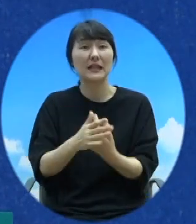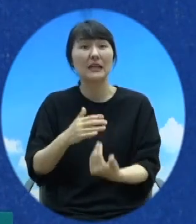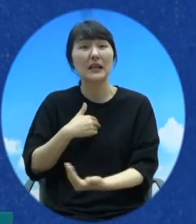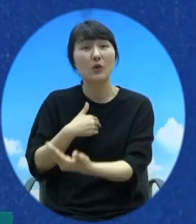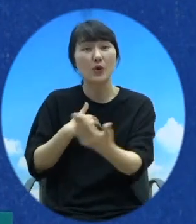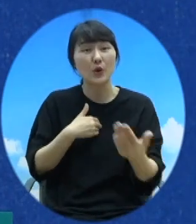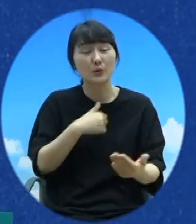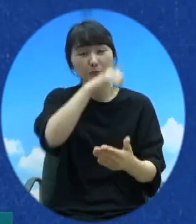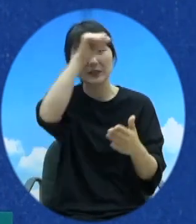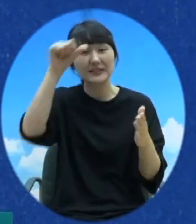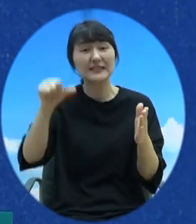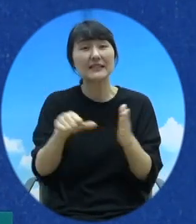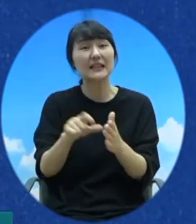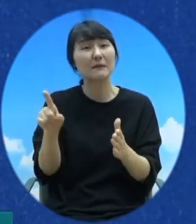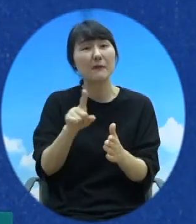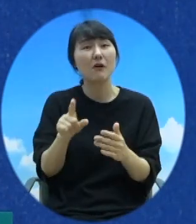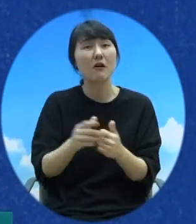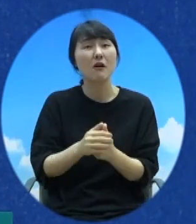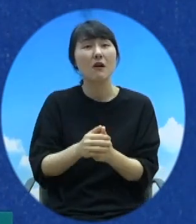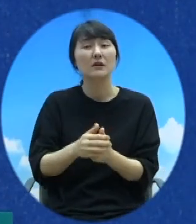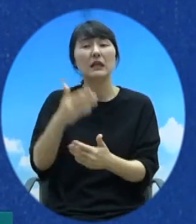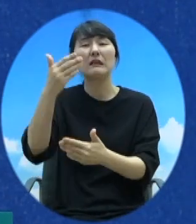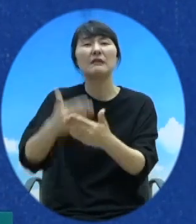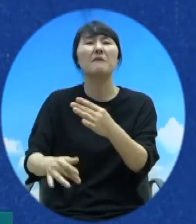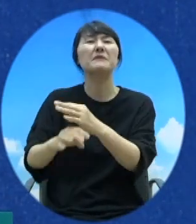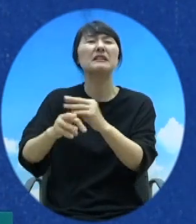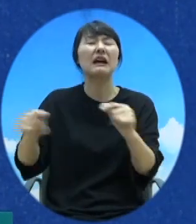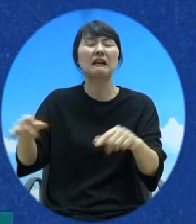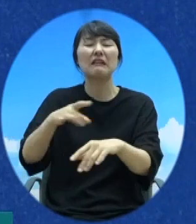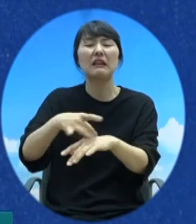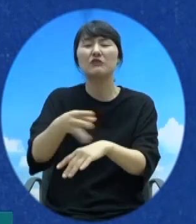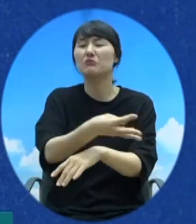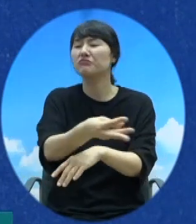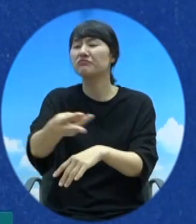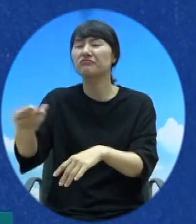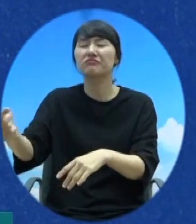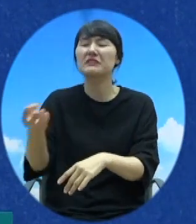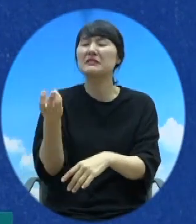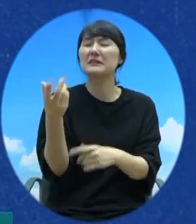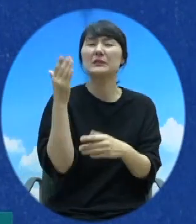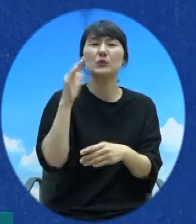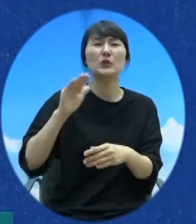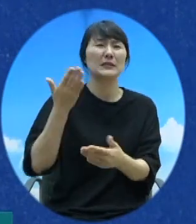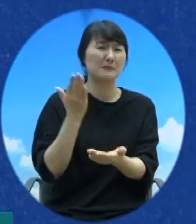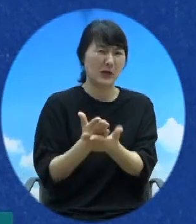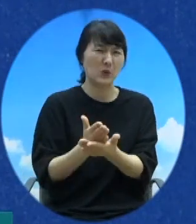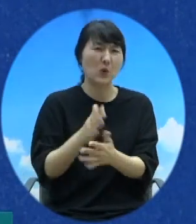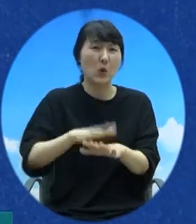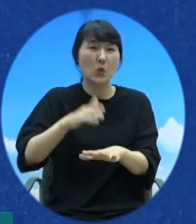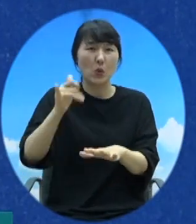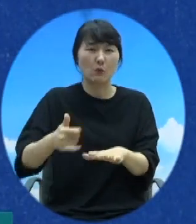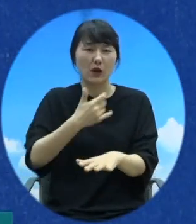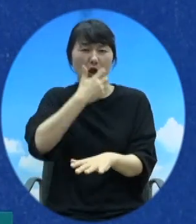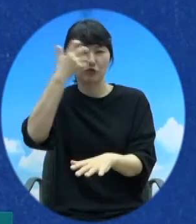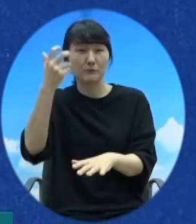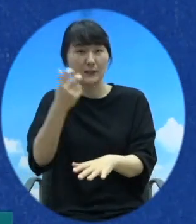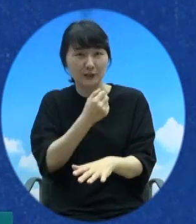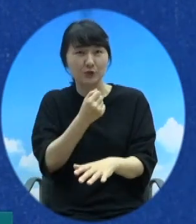여러분의 인생이 그저 짜투리 땅에 흩어지는 그런 씨앗들이 아니라 농부가 꿈을